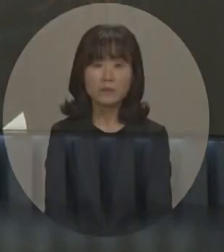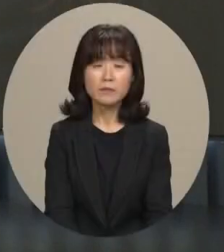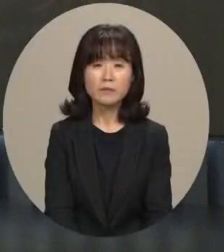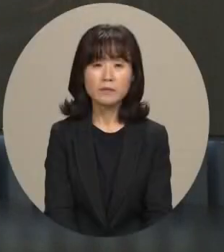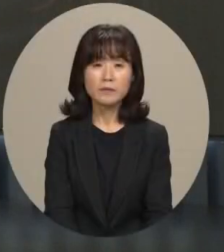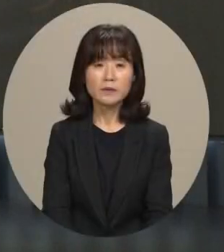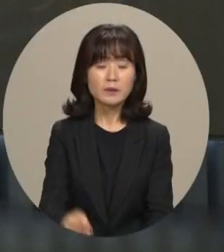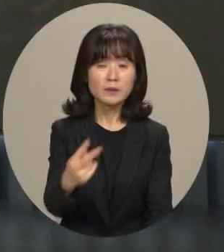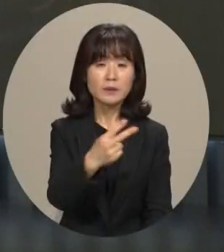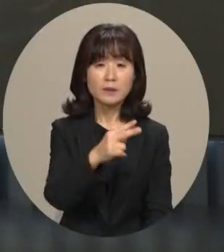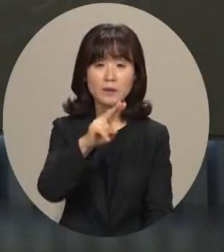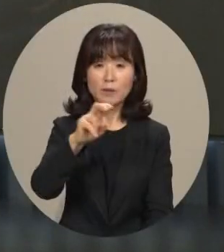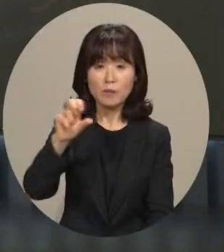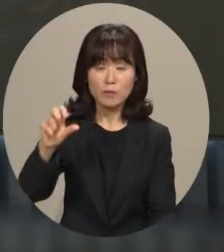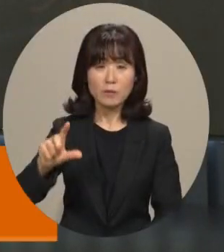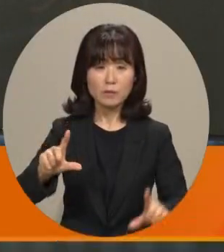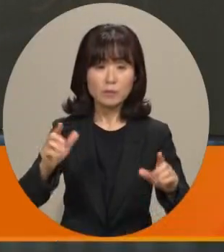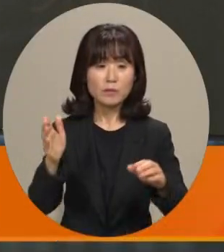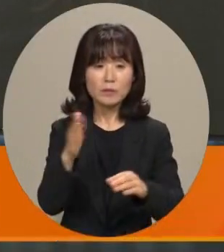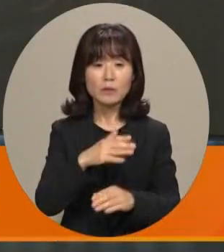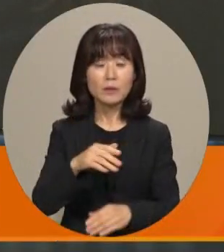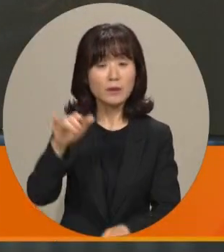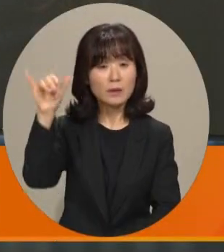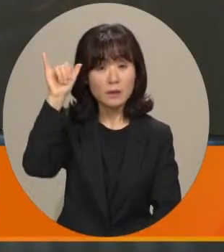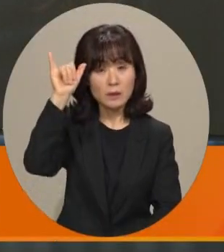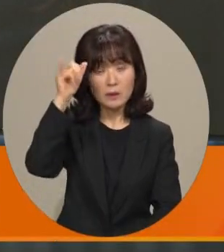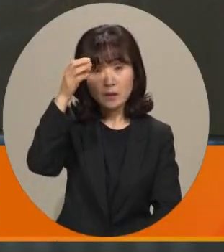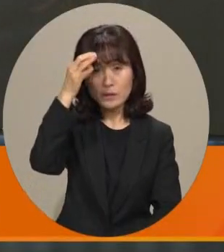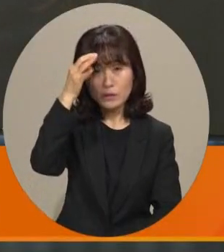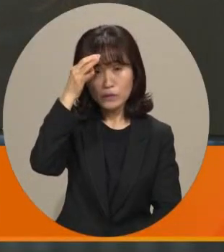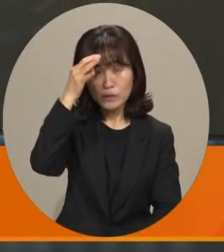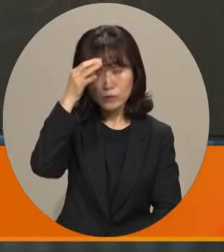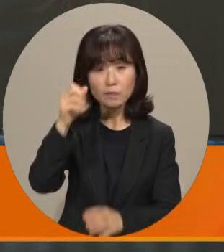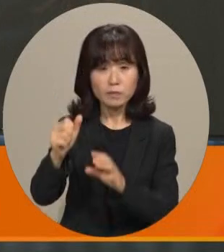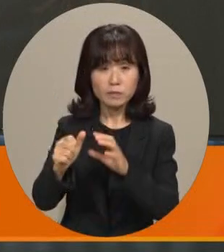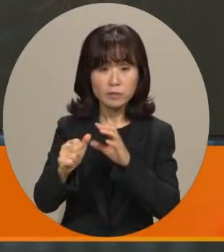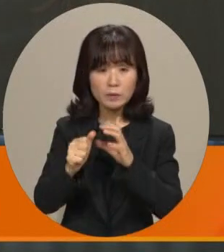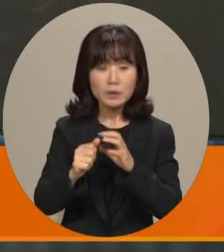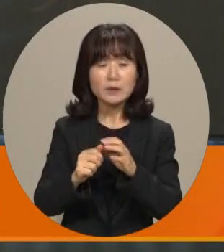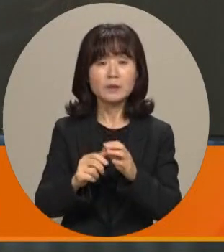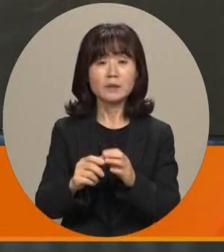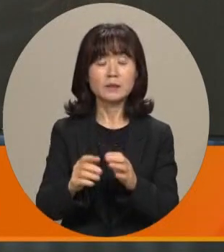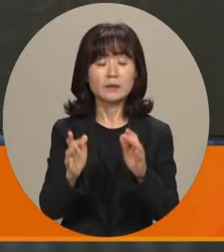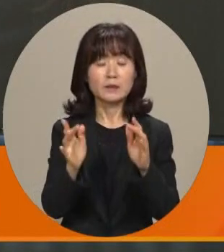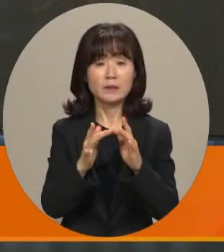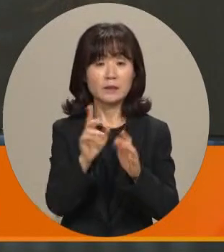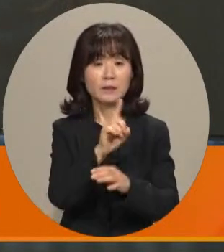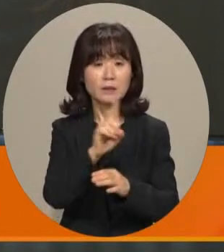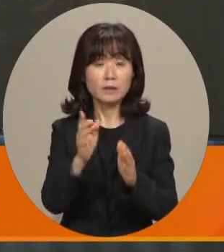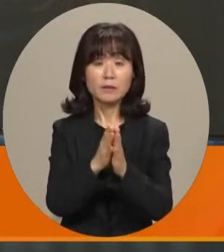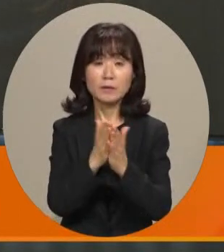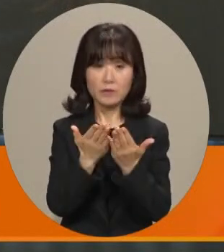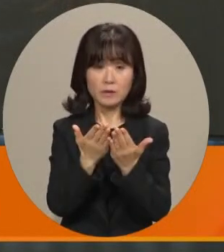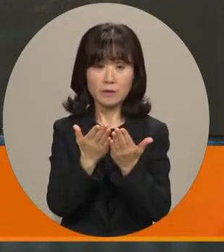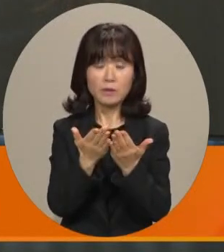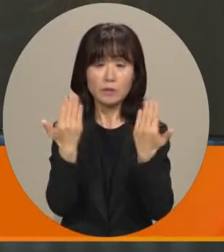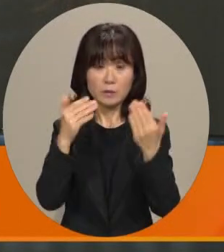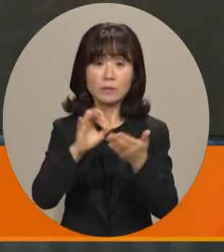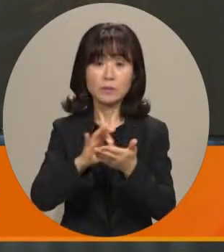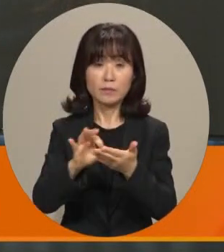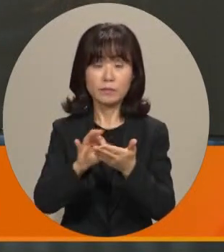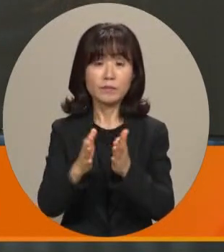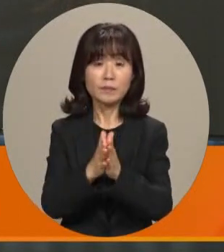오는 2025년부터 인공지능 기술을 기반으로 한 디지털 교과서가 교실에 도입됩니다 하지만